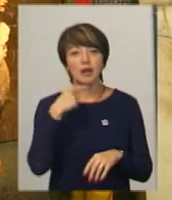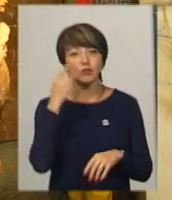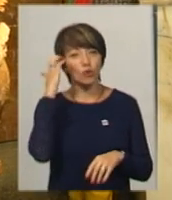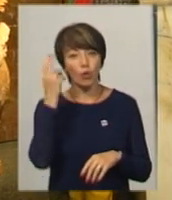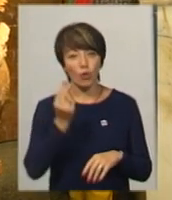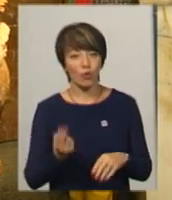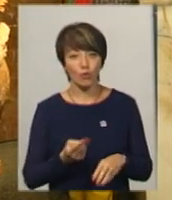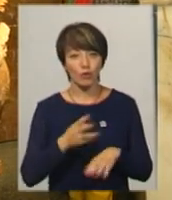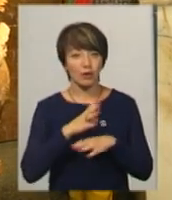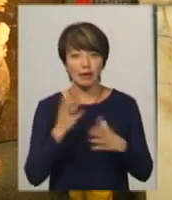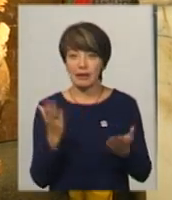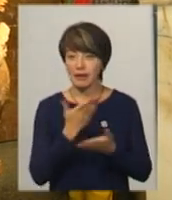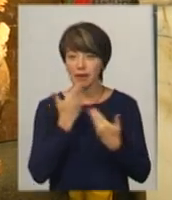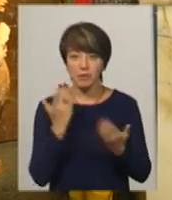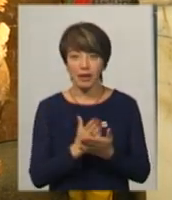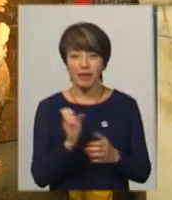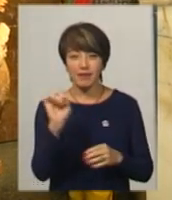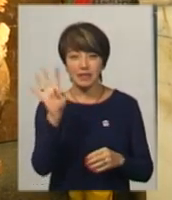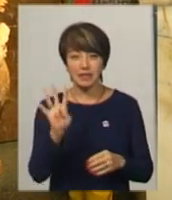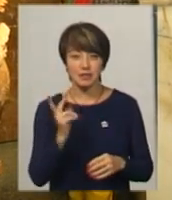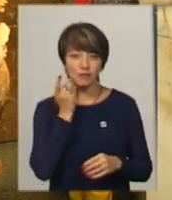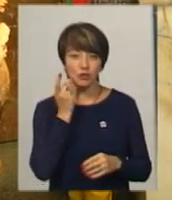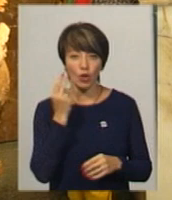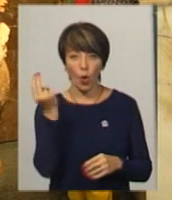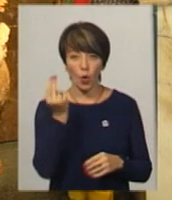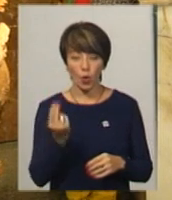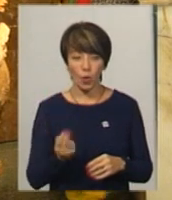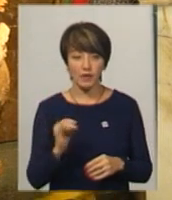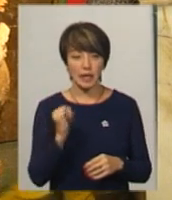існує. І навіть тіні завжди кольорові.